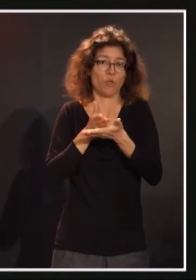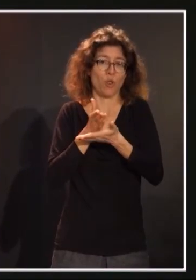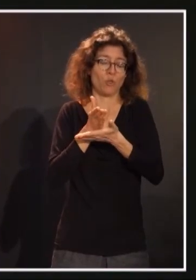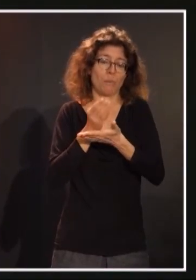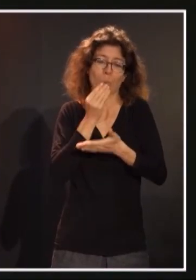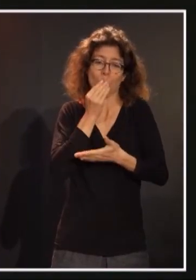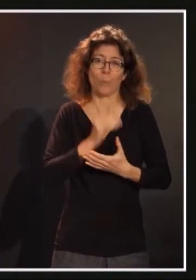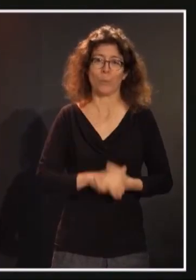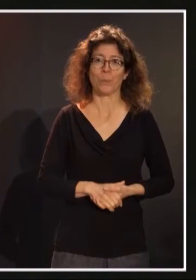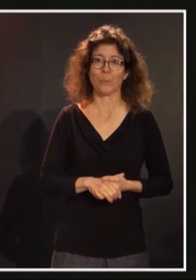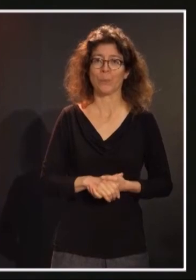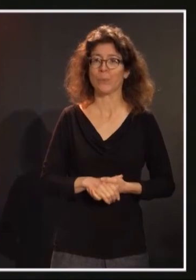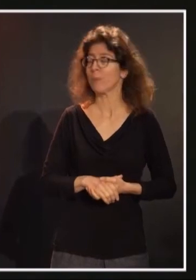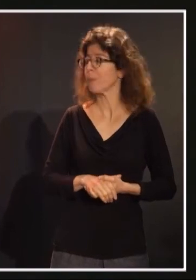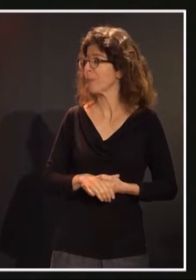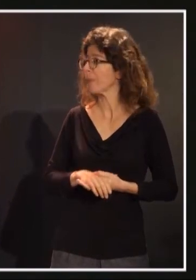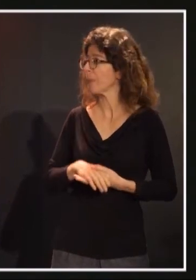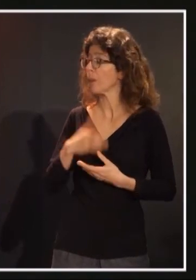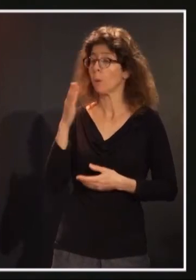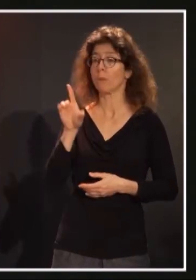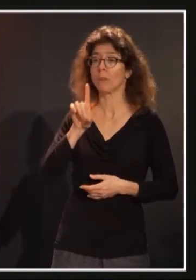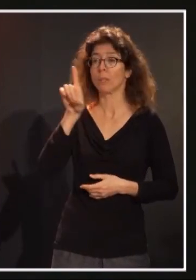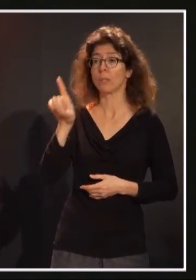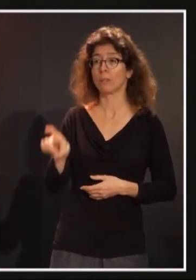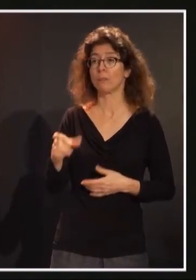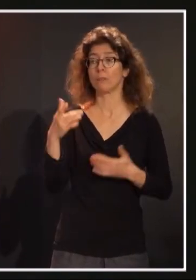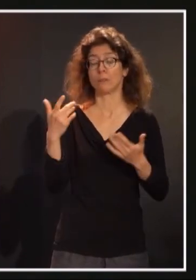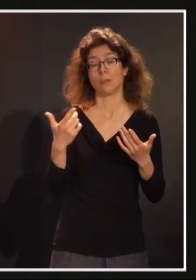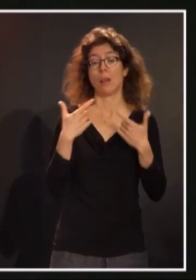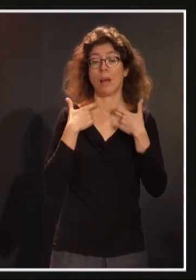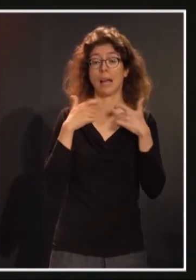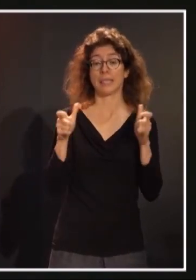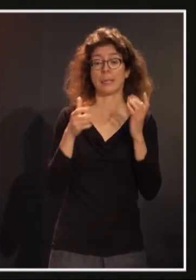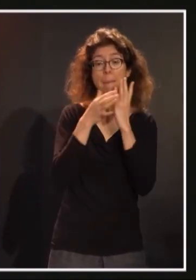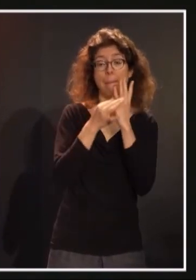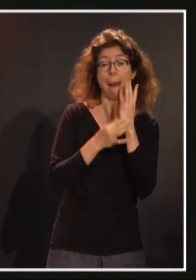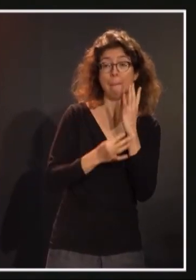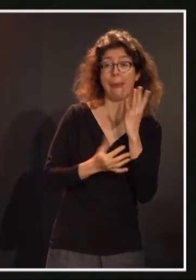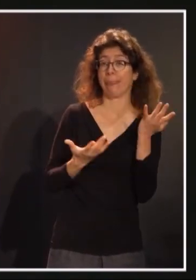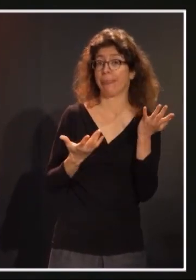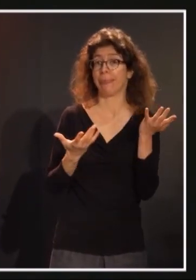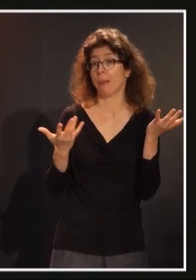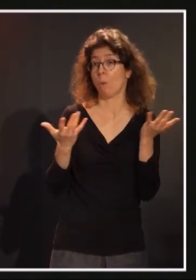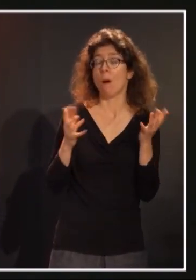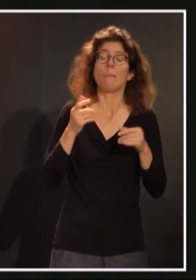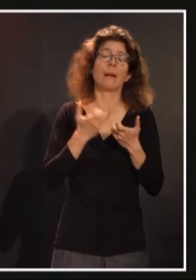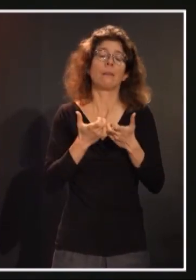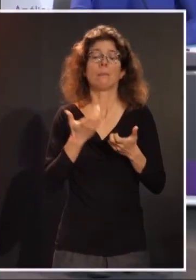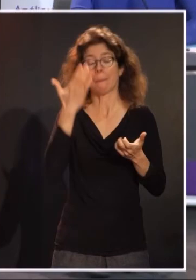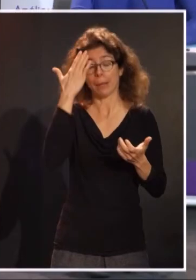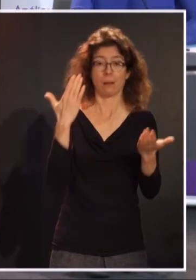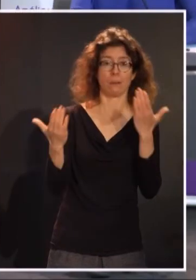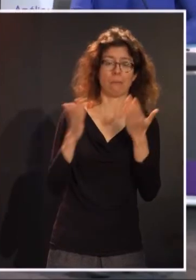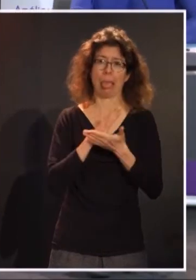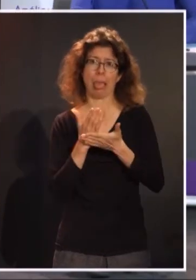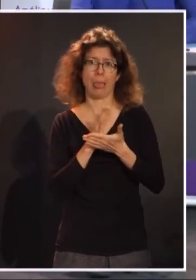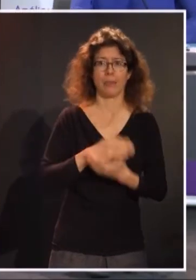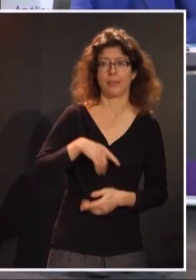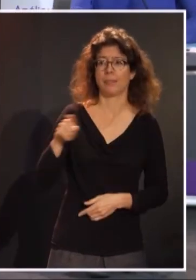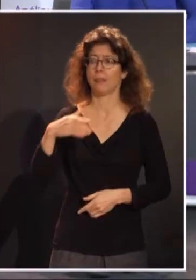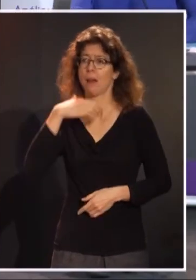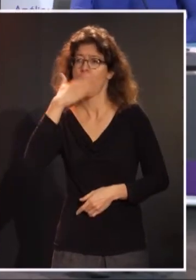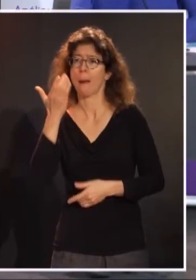Une autre question, quels sont les paramètres d'accessibilité qui vous permettent de trancher entre l'iPad et la tablette Android ?